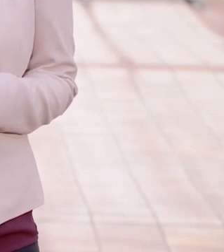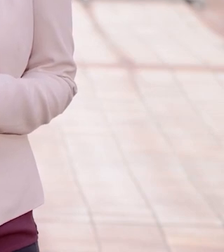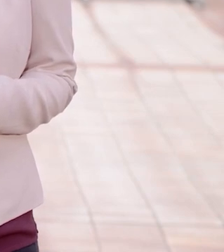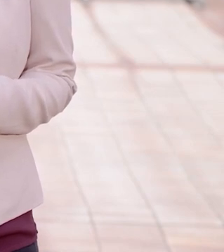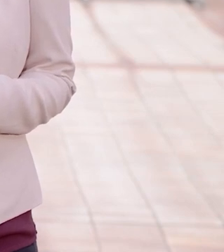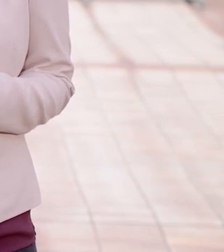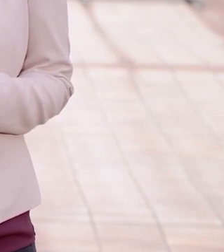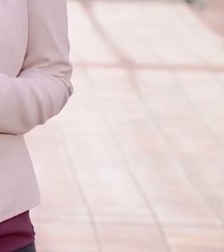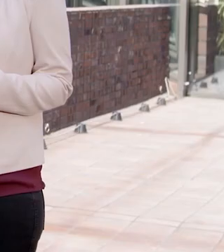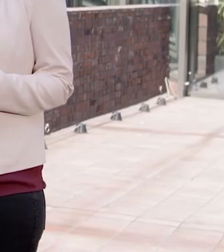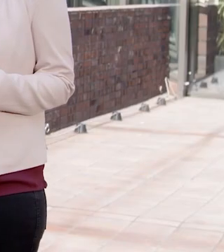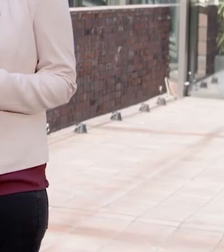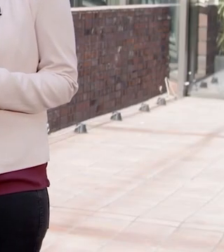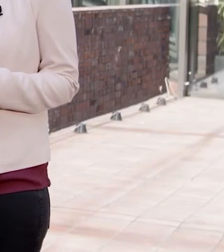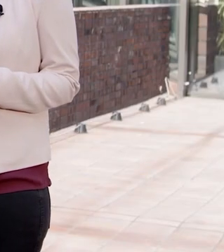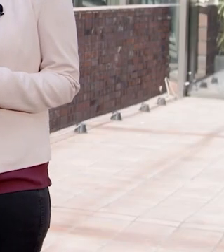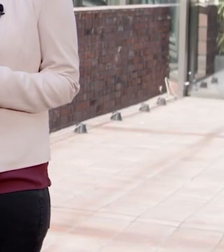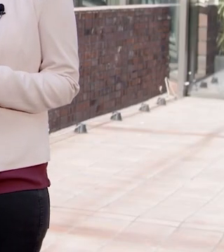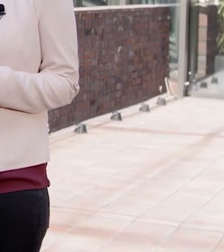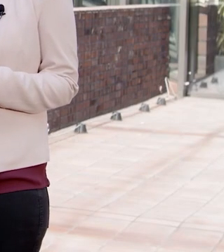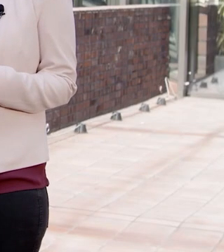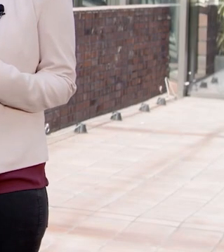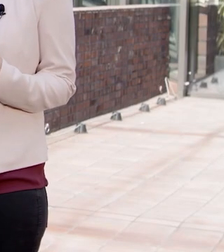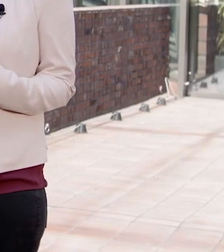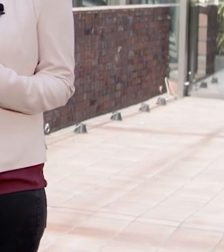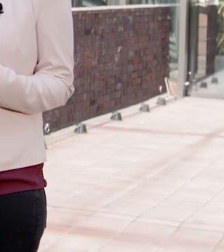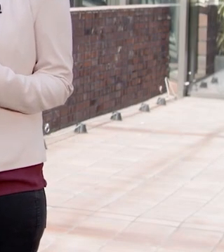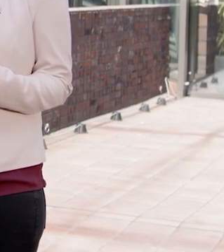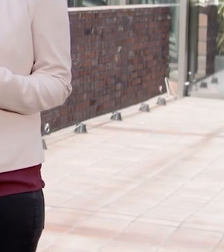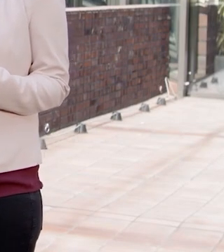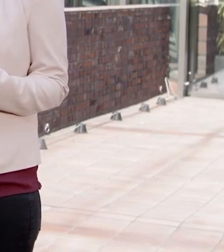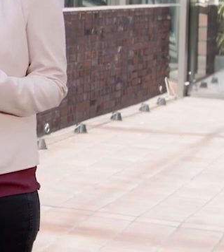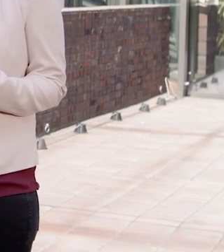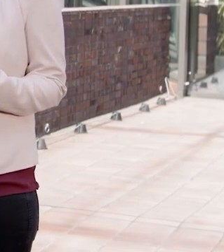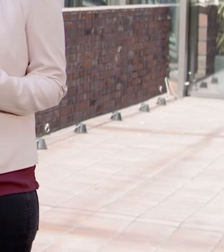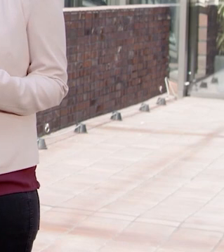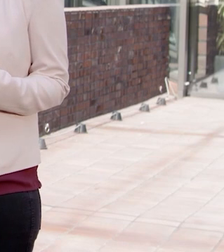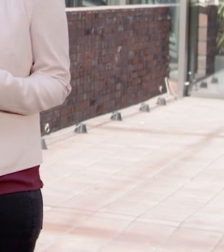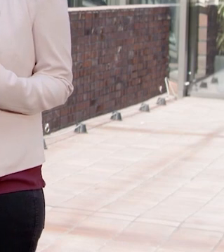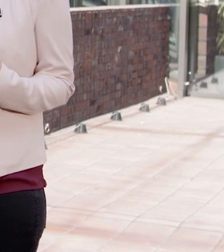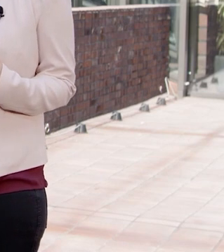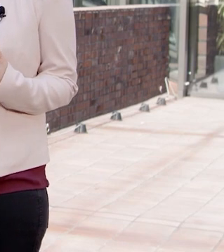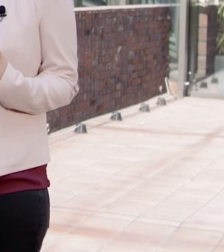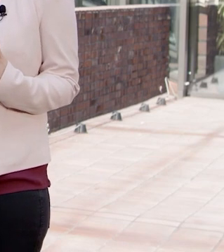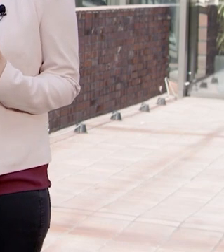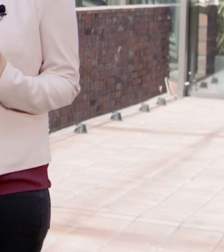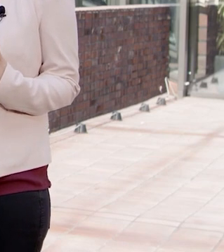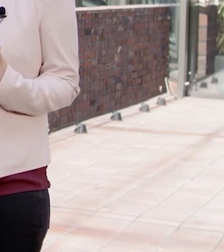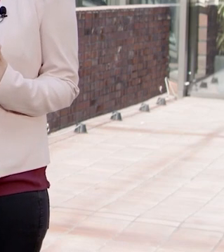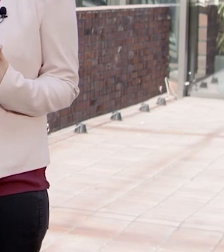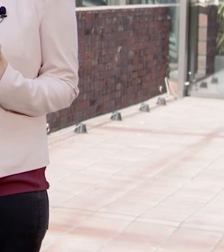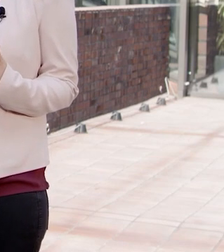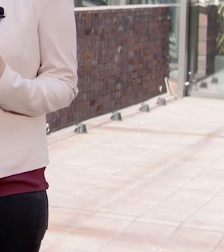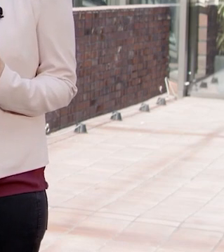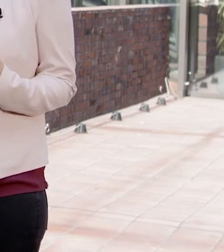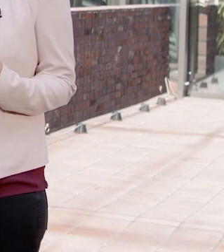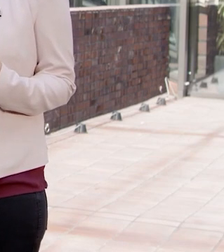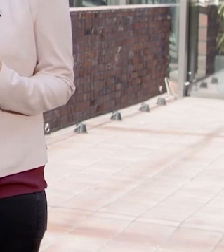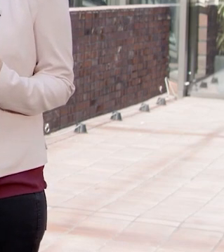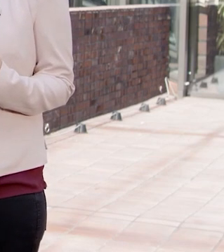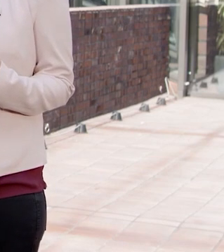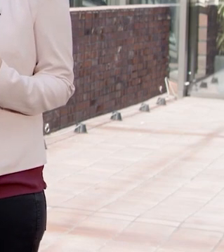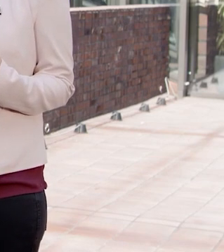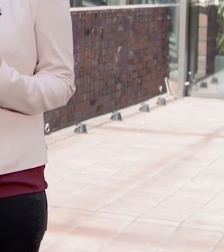Dostępna, Uniwersalna, Otwarta i będziemy w ramach tego projektu wzmacniać kompetencje naszej kadry